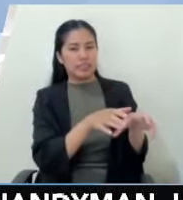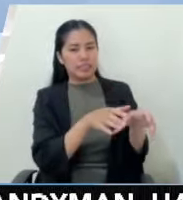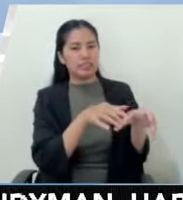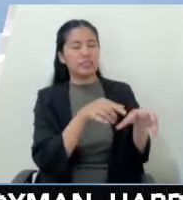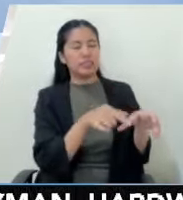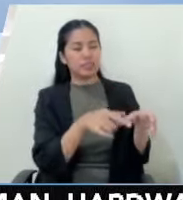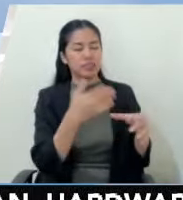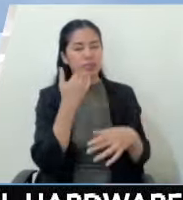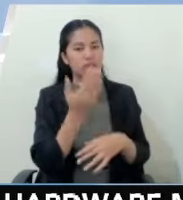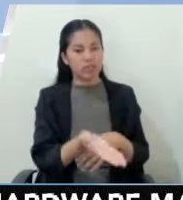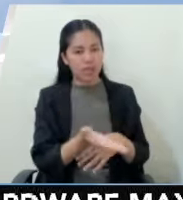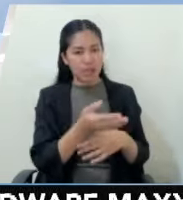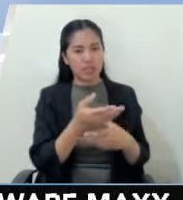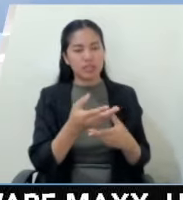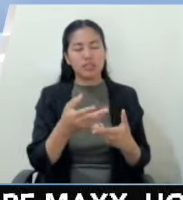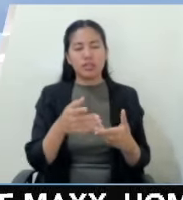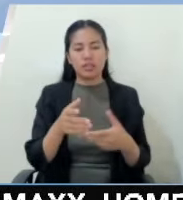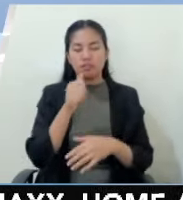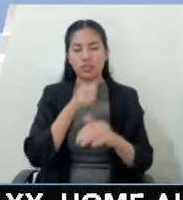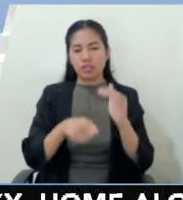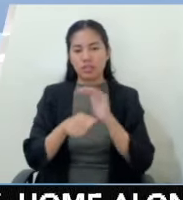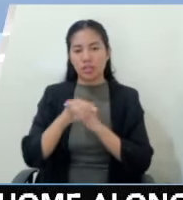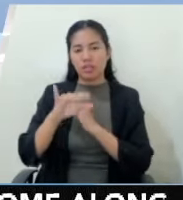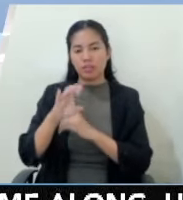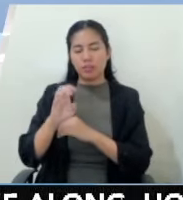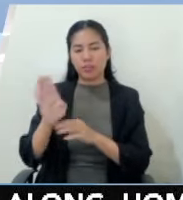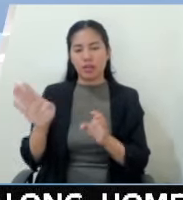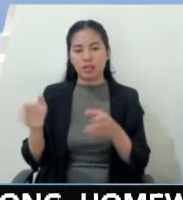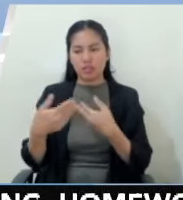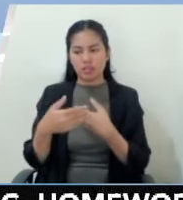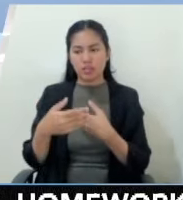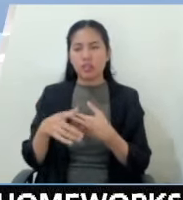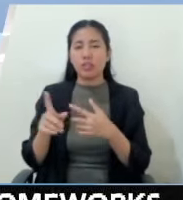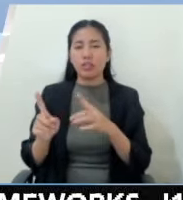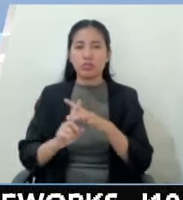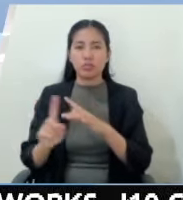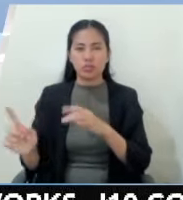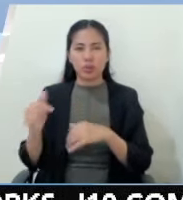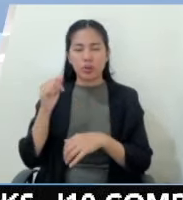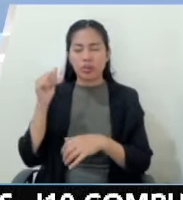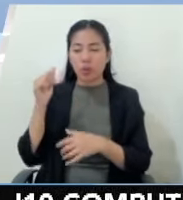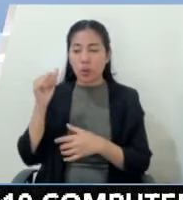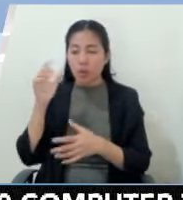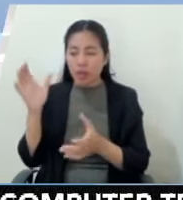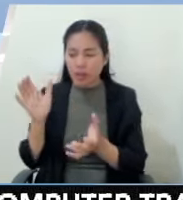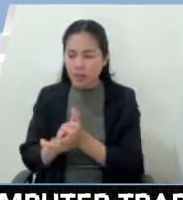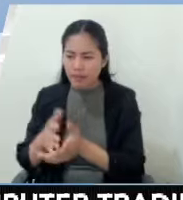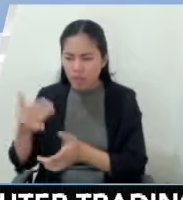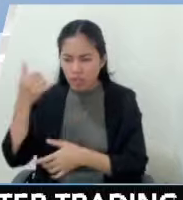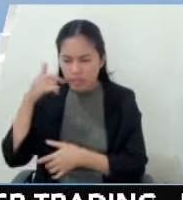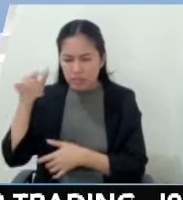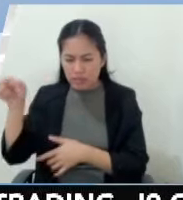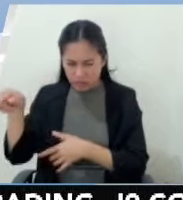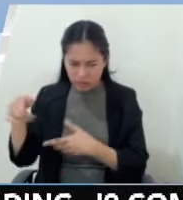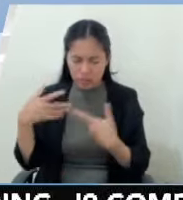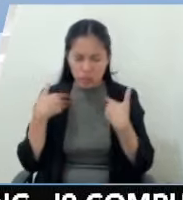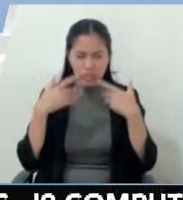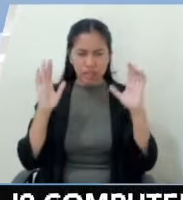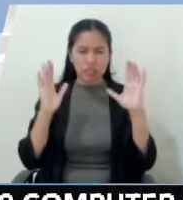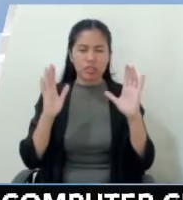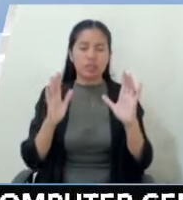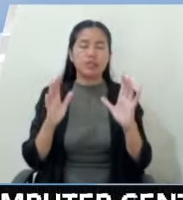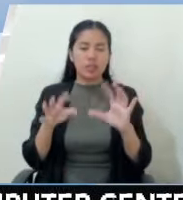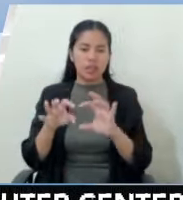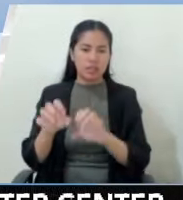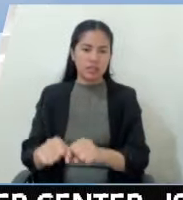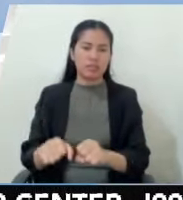ang suspect at kalaunay tinawagan ng misis para umamin sa krimen. Naaresto ang suspect sa Pasay. Hindi siya nagbigay ng komento.